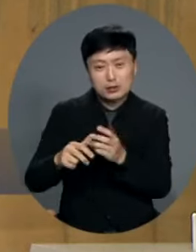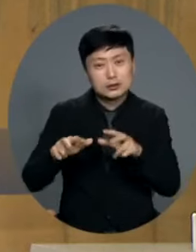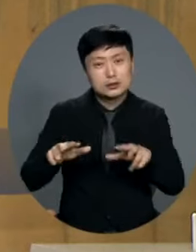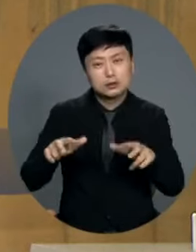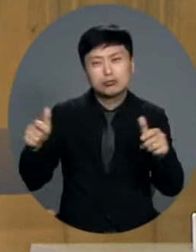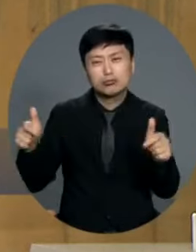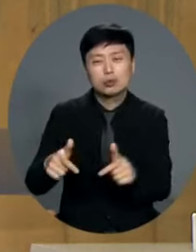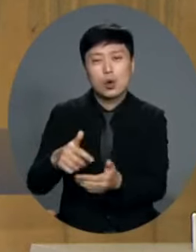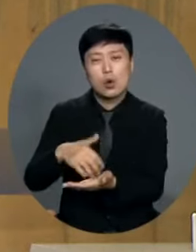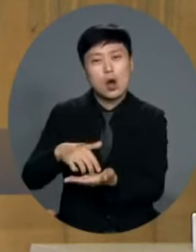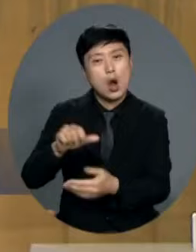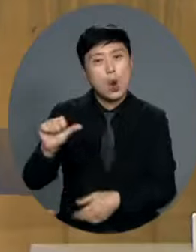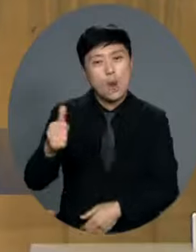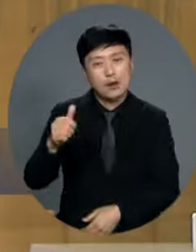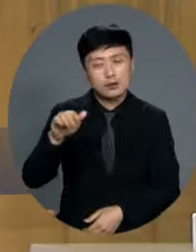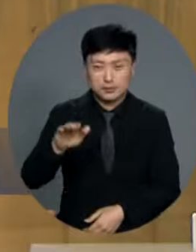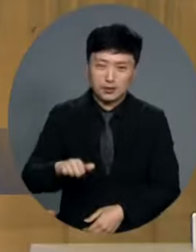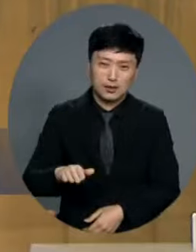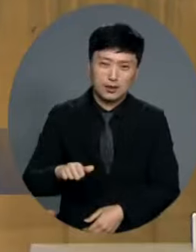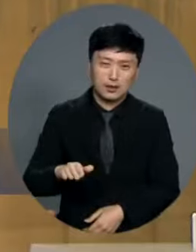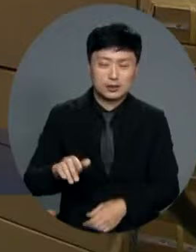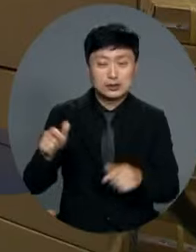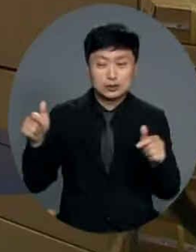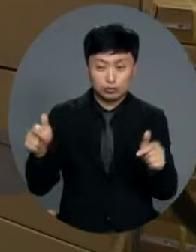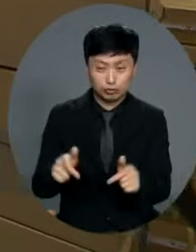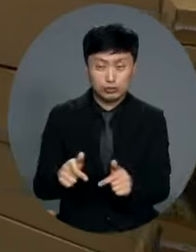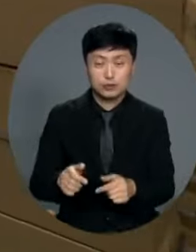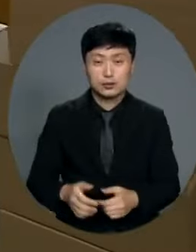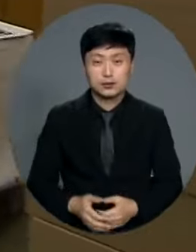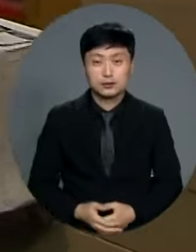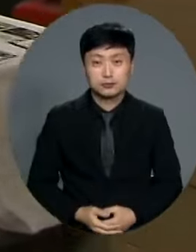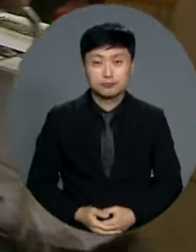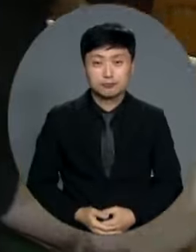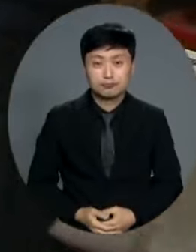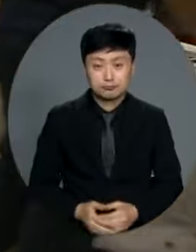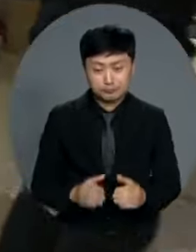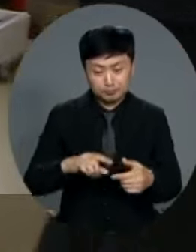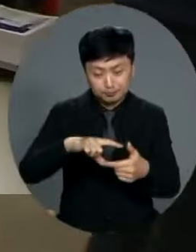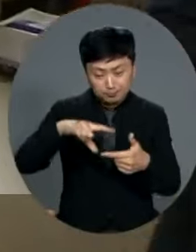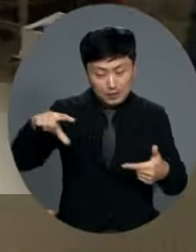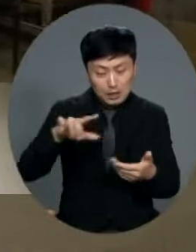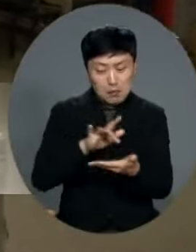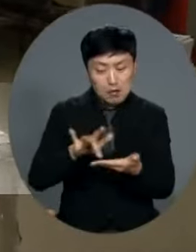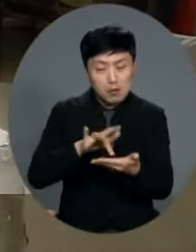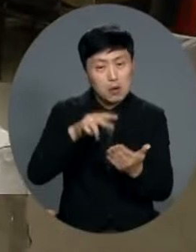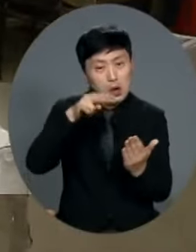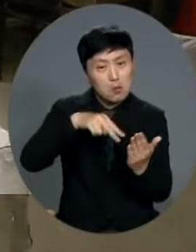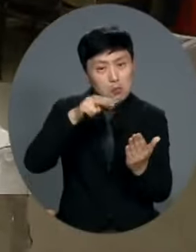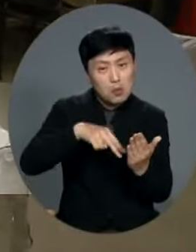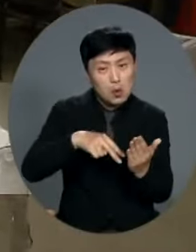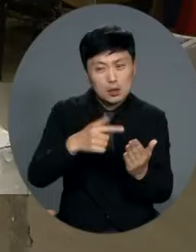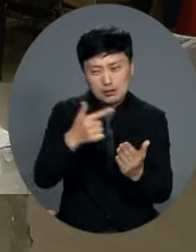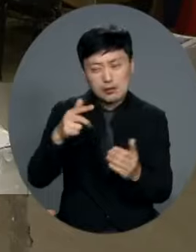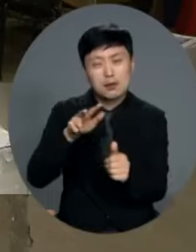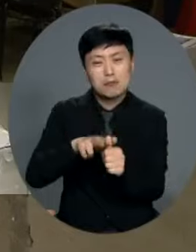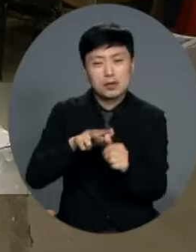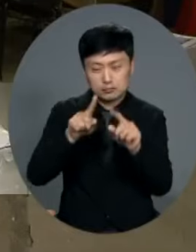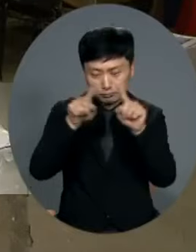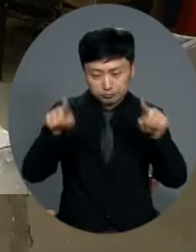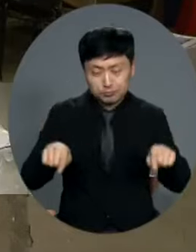지금은 약 500개 밑으로 지금 줄었습니다. 전자출판이 늘었고 아파트나 대형마트 전단이